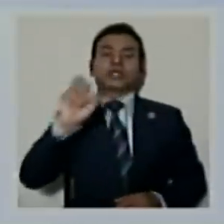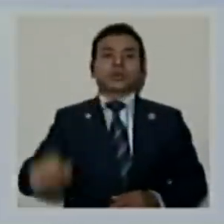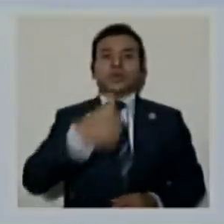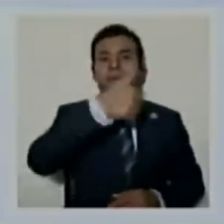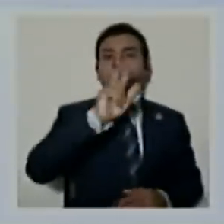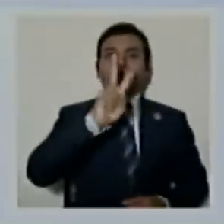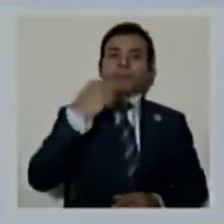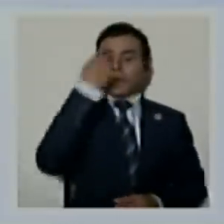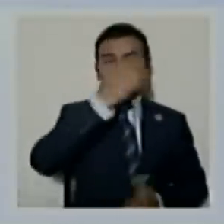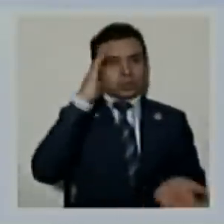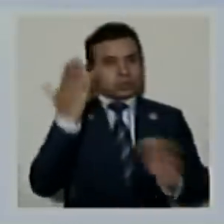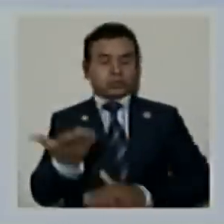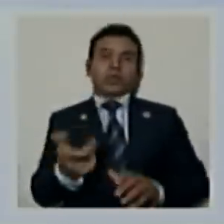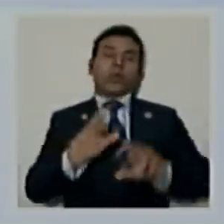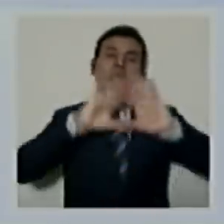6,388 জন এবং এ পর্যন্ত